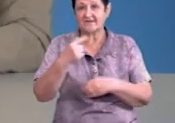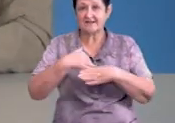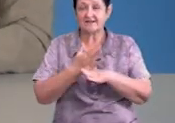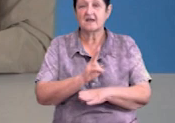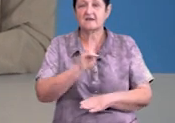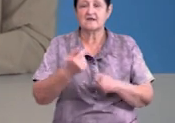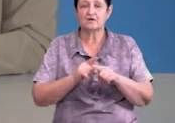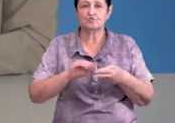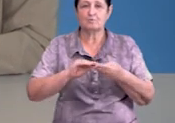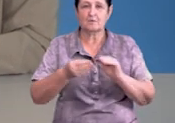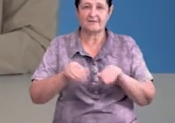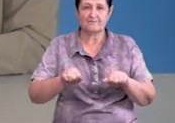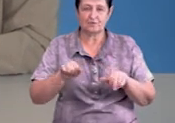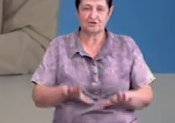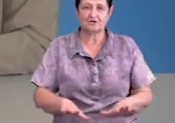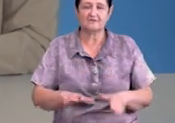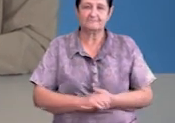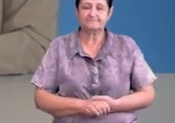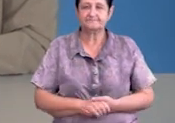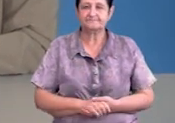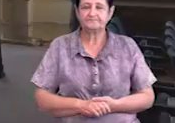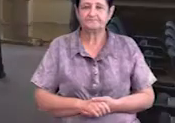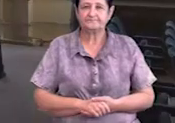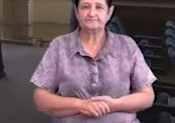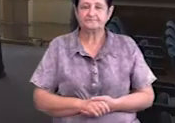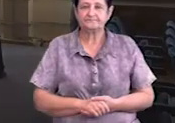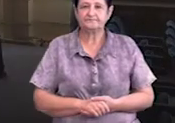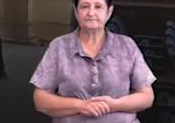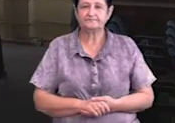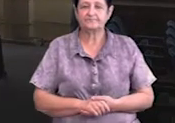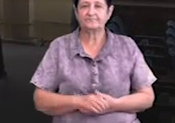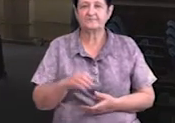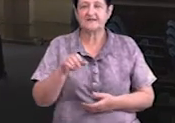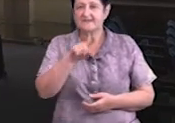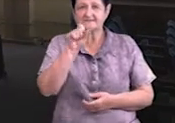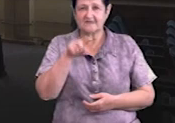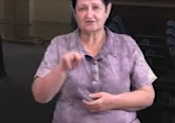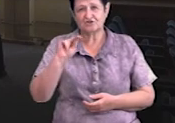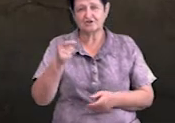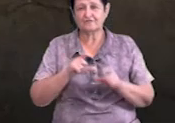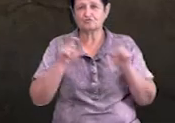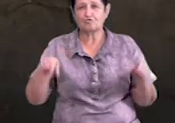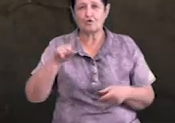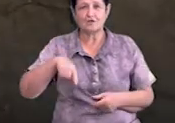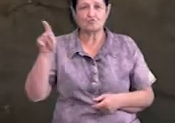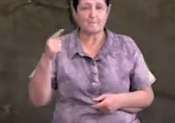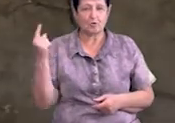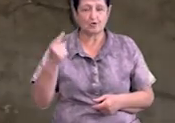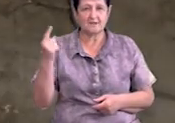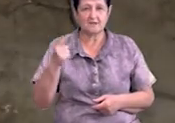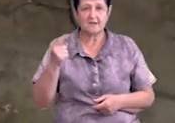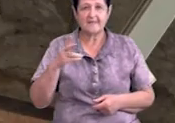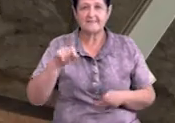проблему вирішуватимуть, дізнавалися наші журналісти. Актова зала Чернігівської школи номер 1. На плитах